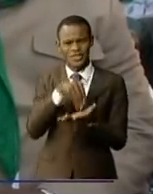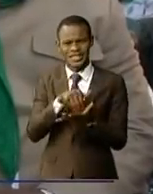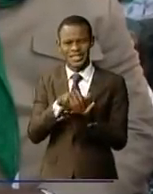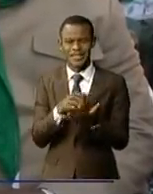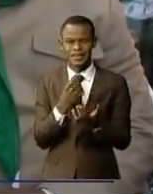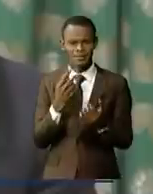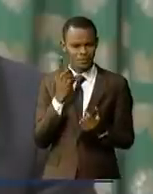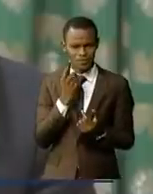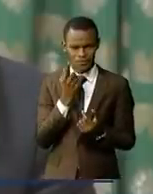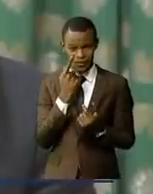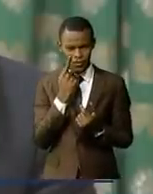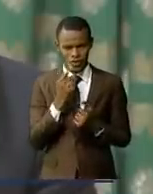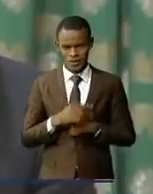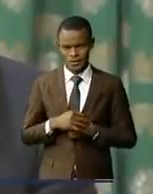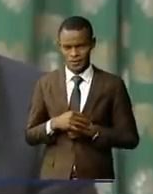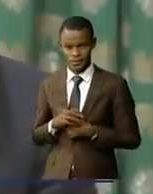spécial,